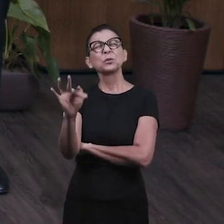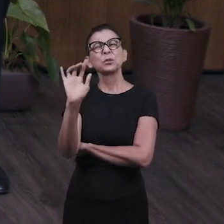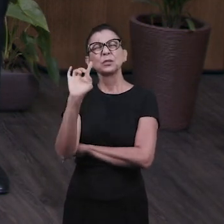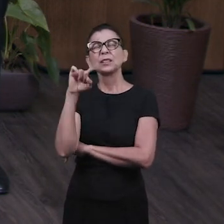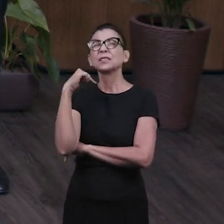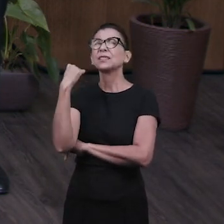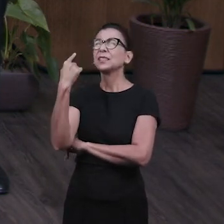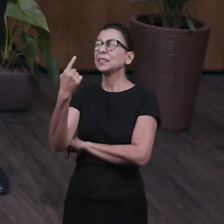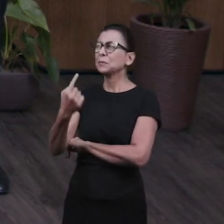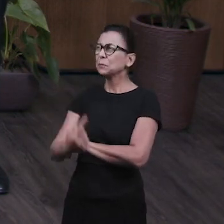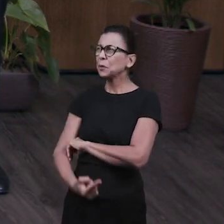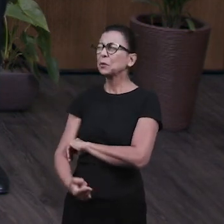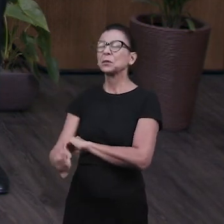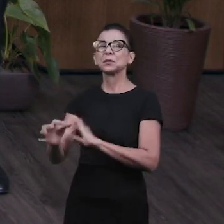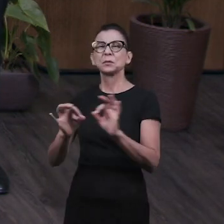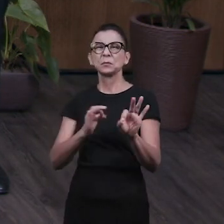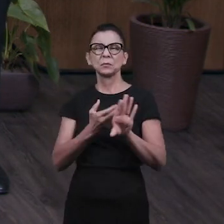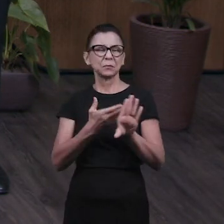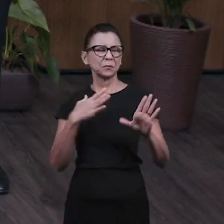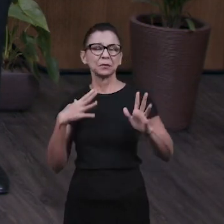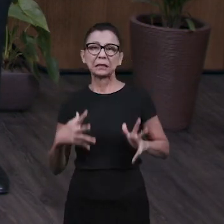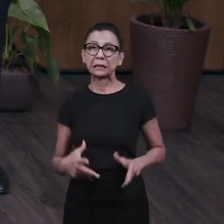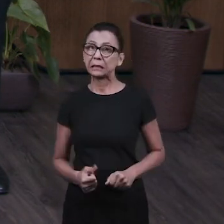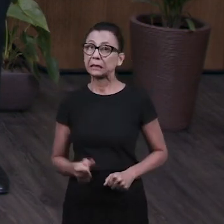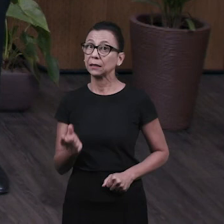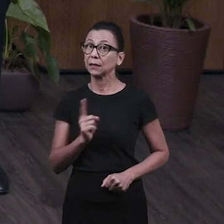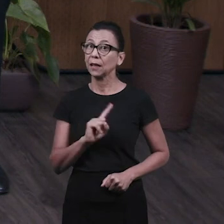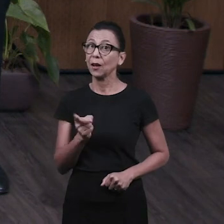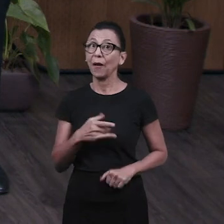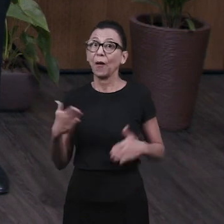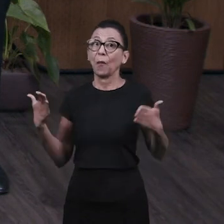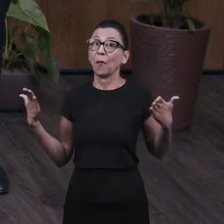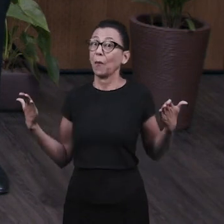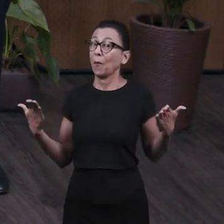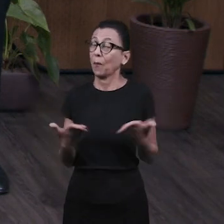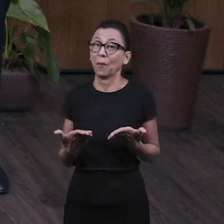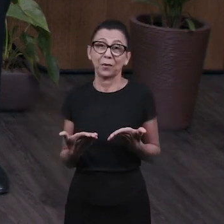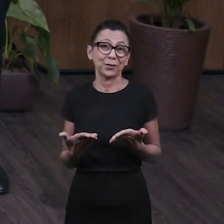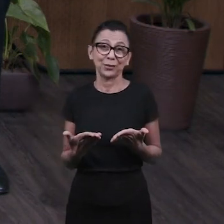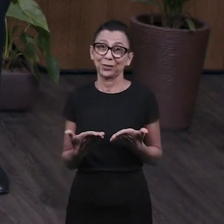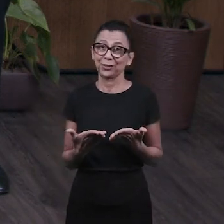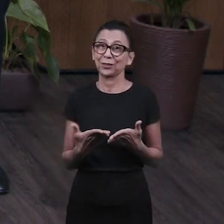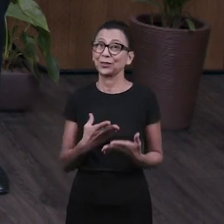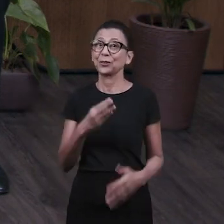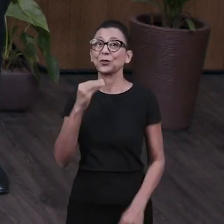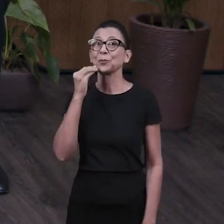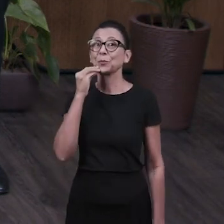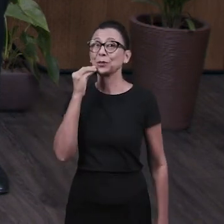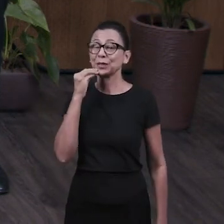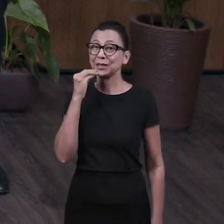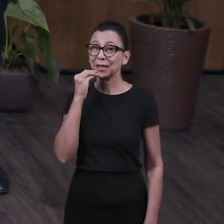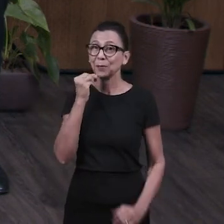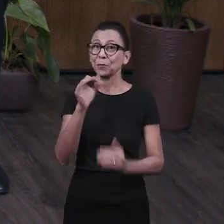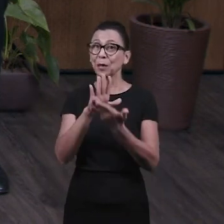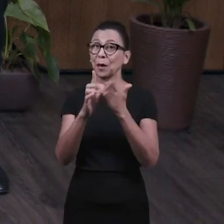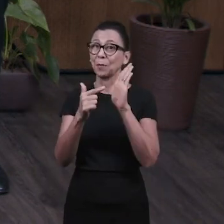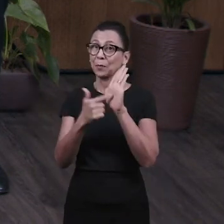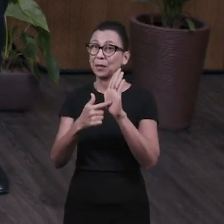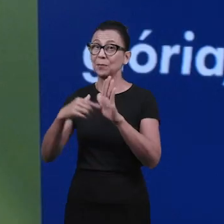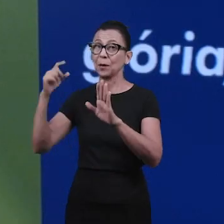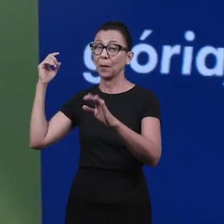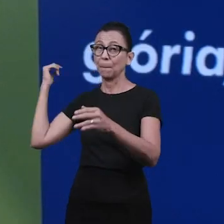C'est le fait d'être déjà prêt au présent. Une fois que les signes et les avertissements enregistrés dans la Bible